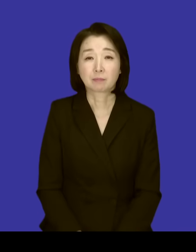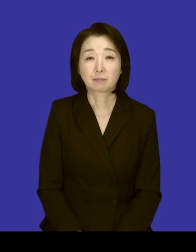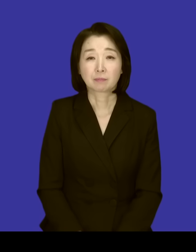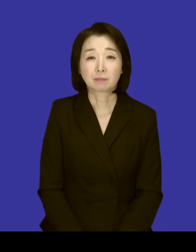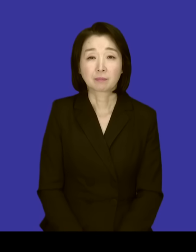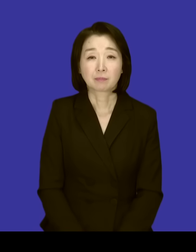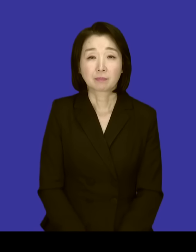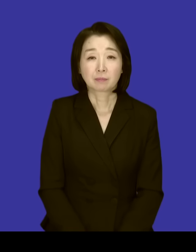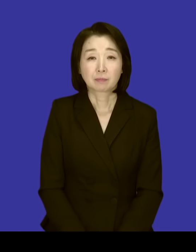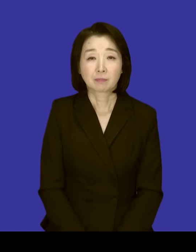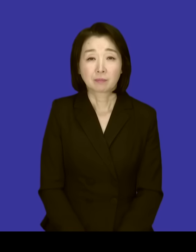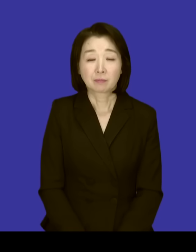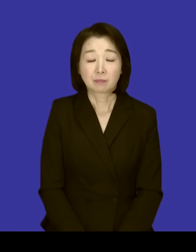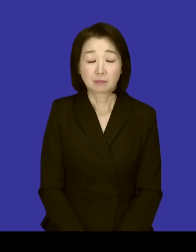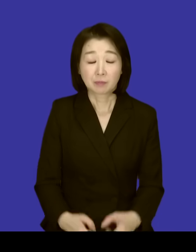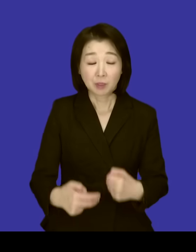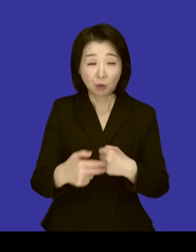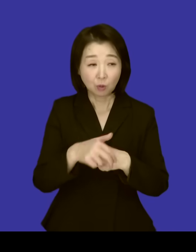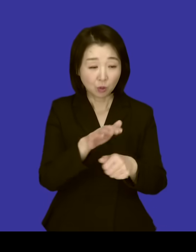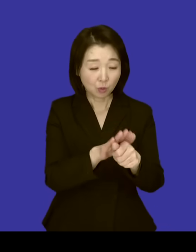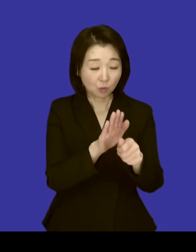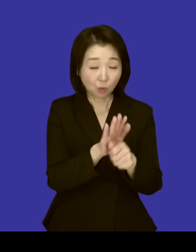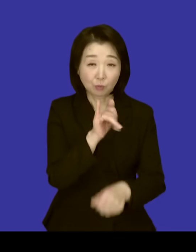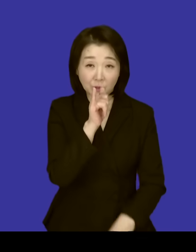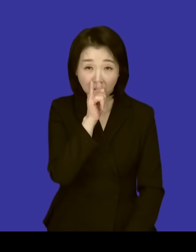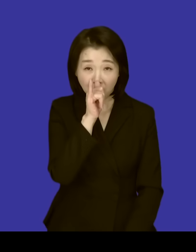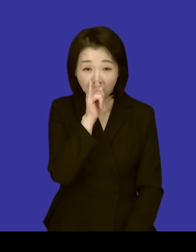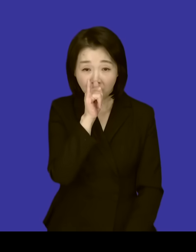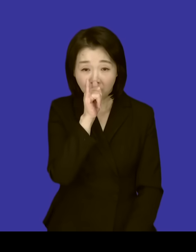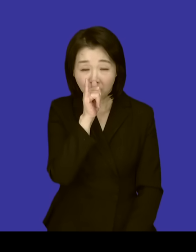이제 어떤 의료적인 도움도 주면서